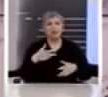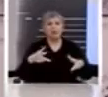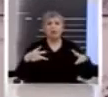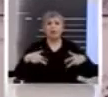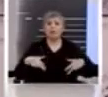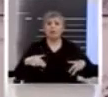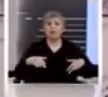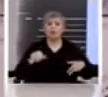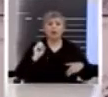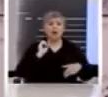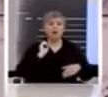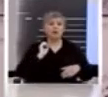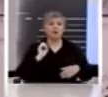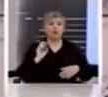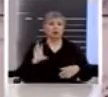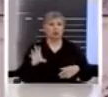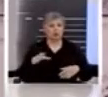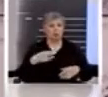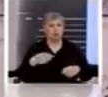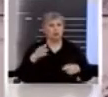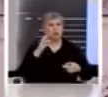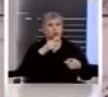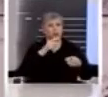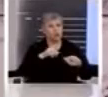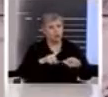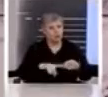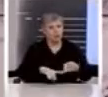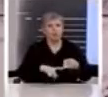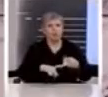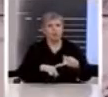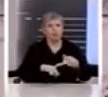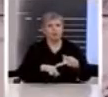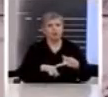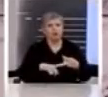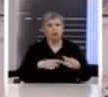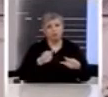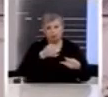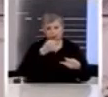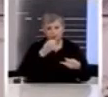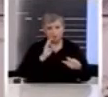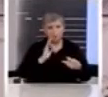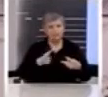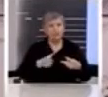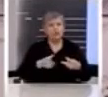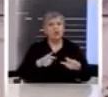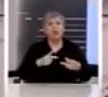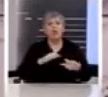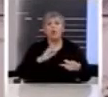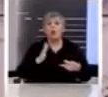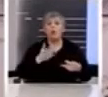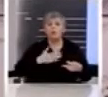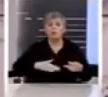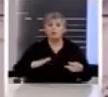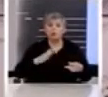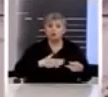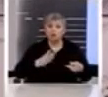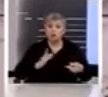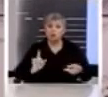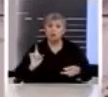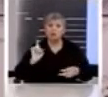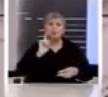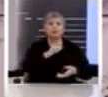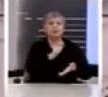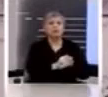Υπουργός Εξωτερικών, ο Πρωθυπουργός που σήμερα μίλησε ευθέως, λέει παρακαλώ όποιος θέλει να έρθει στο γραφείο